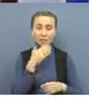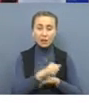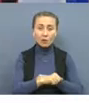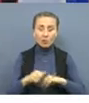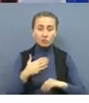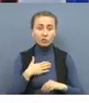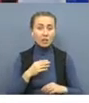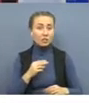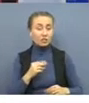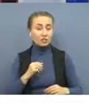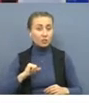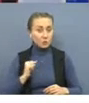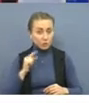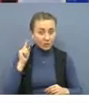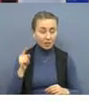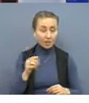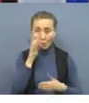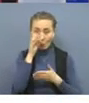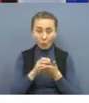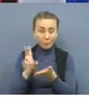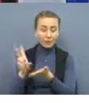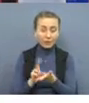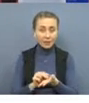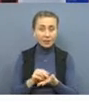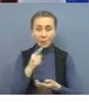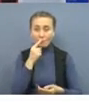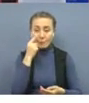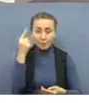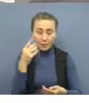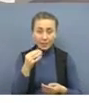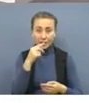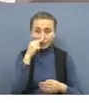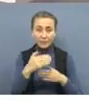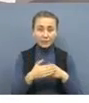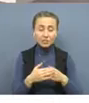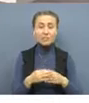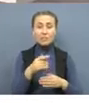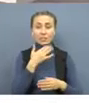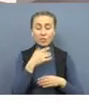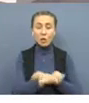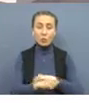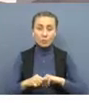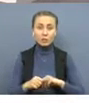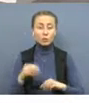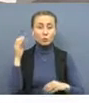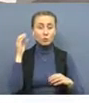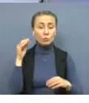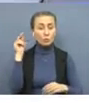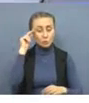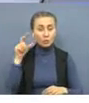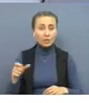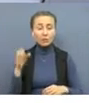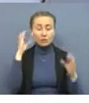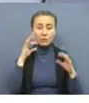нашими коллегами, то есть применяют и опыт и не только ближнего, но и дальнего зарубежья. Студенты университета повышают свои знания